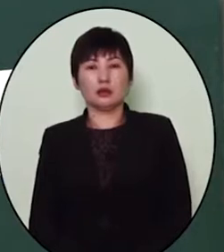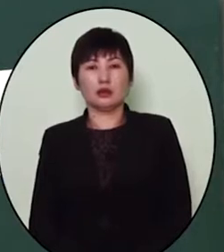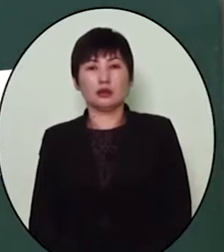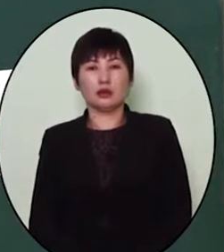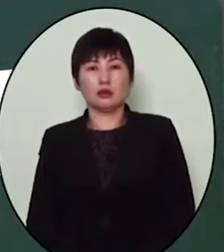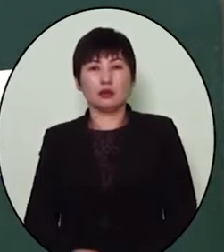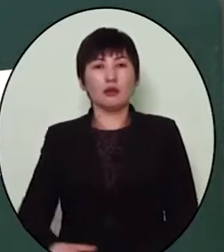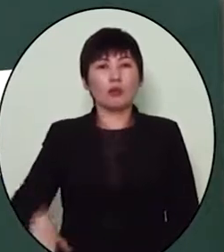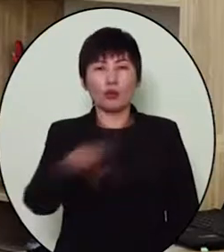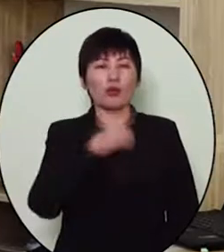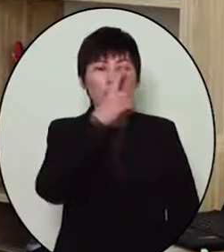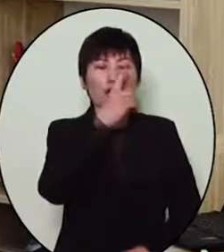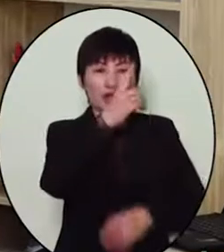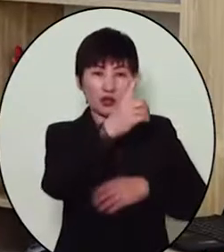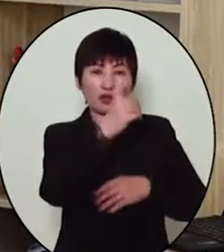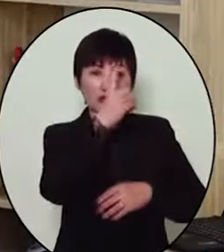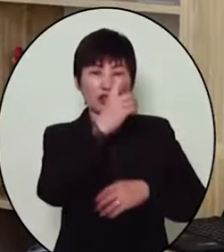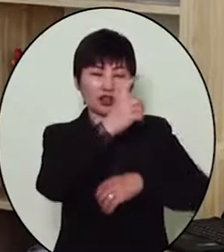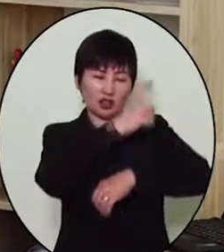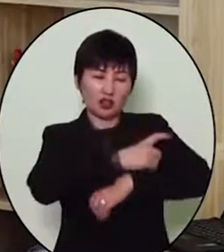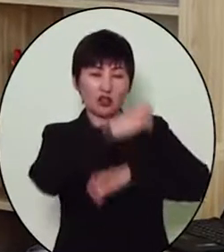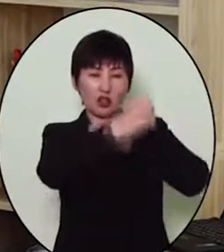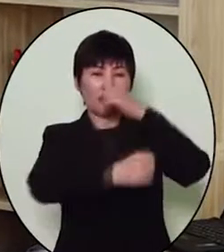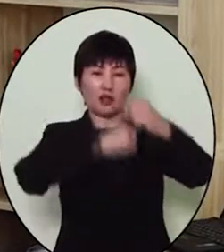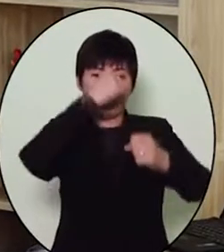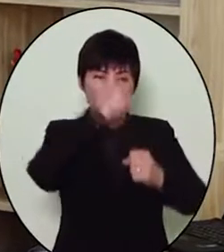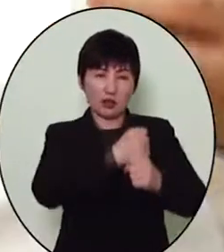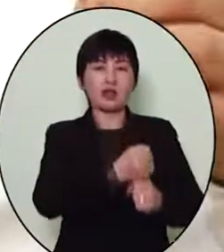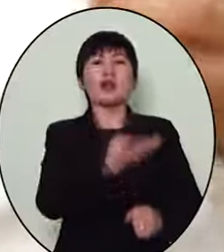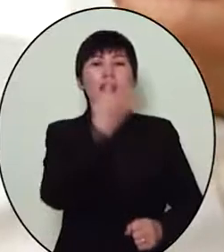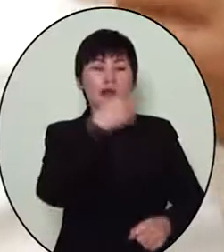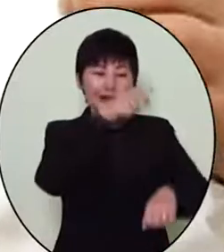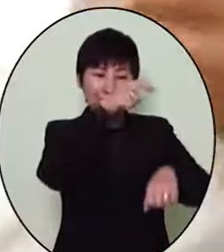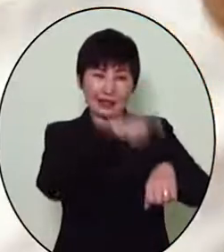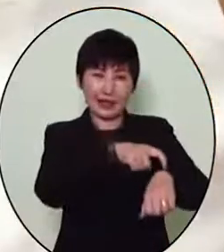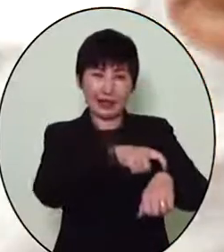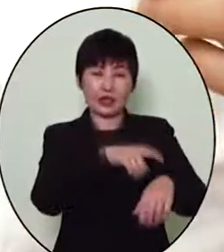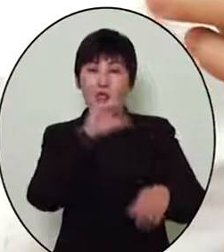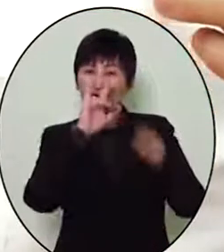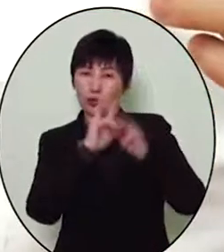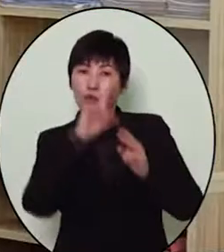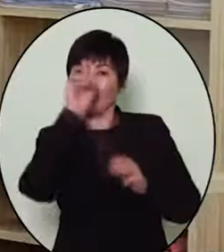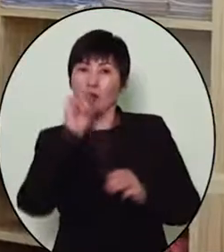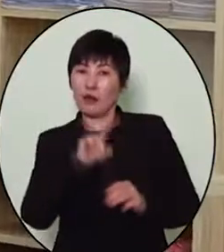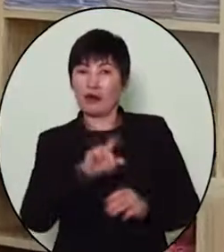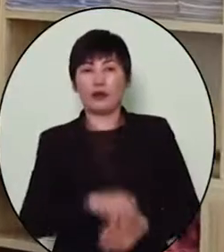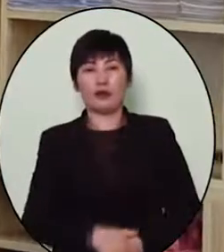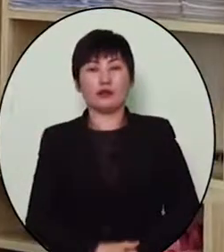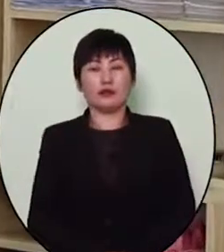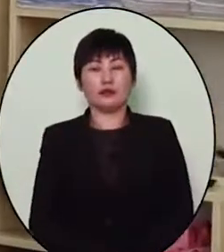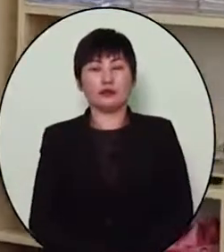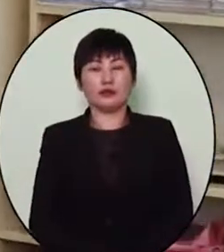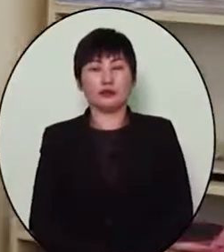Тэгвэл бид бүтэн нэг хичээлийн жилийн турш хэдэн цаг сууж хичээл хийдэг юм бол?